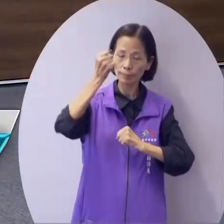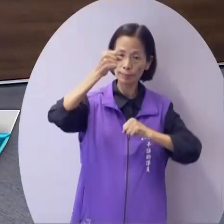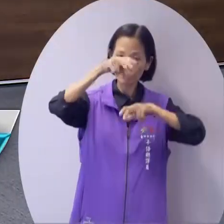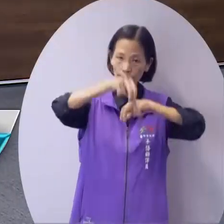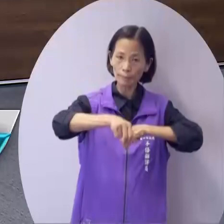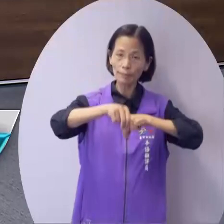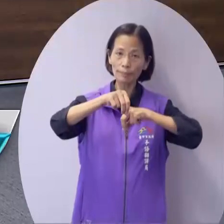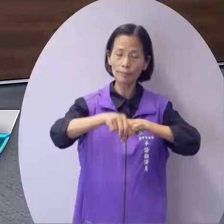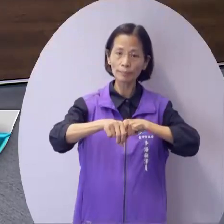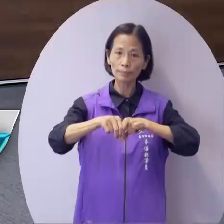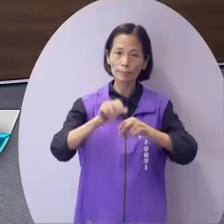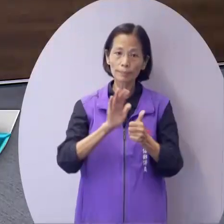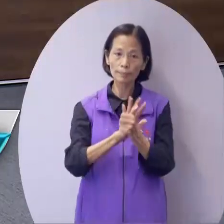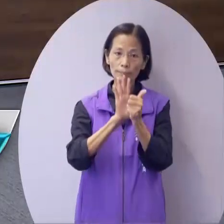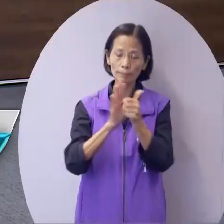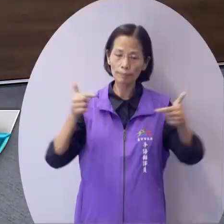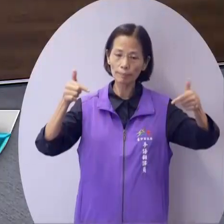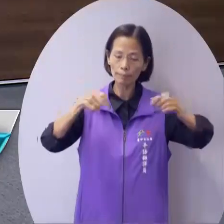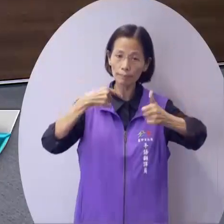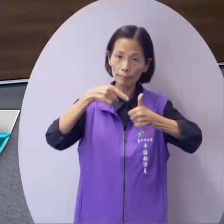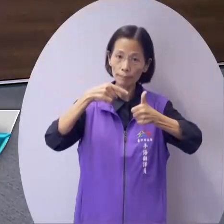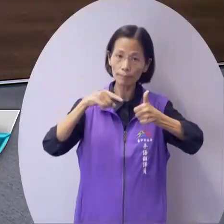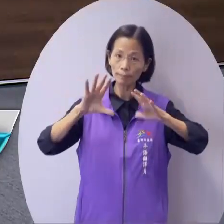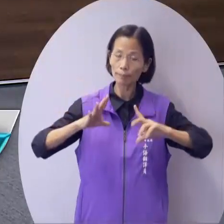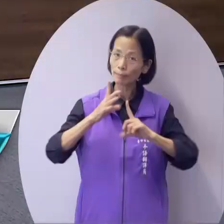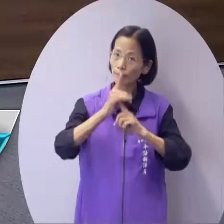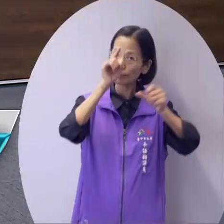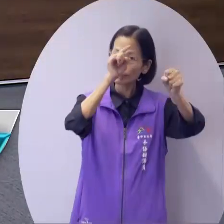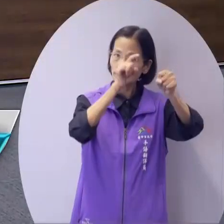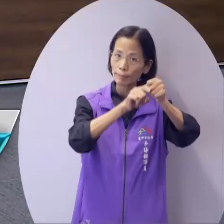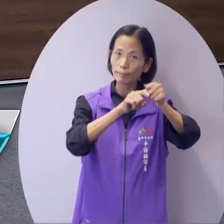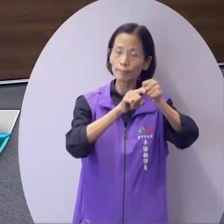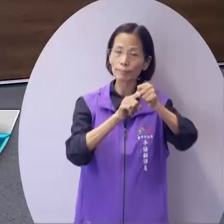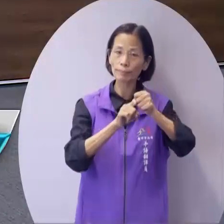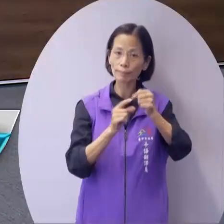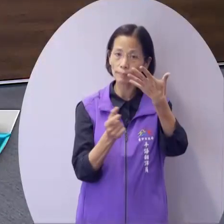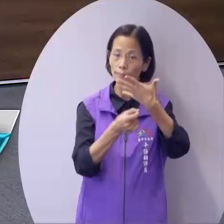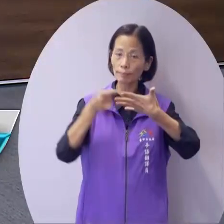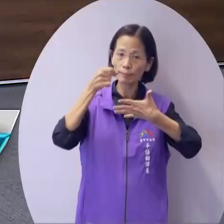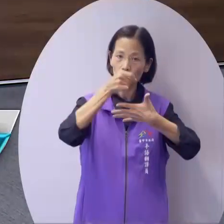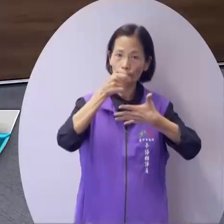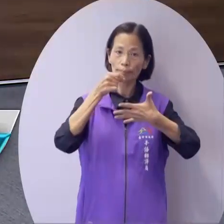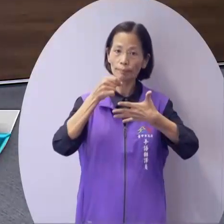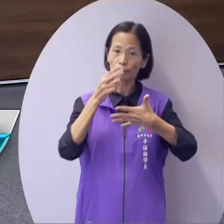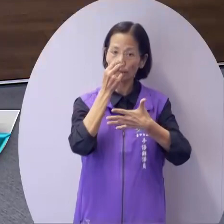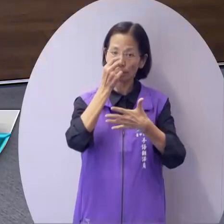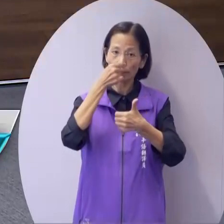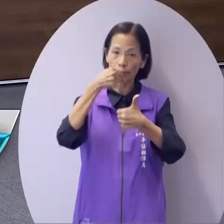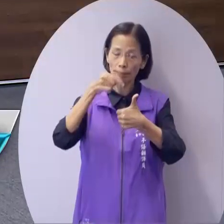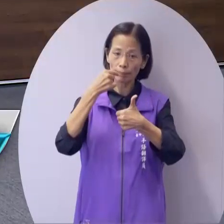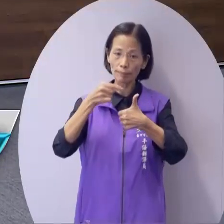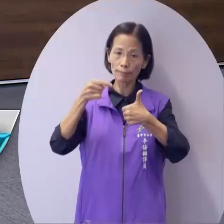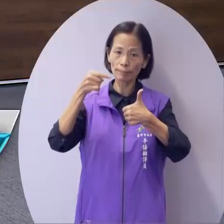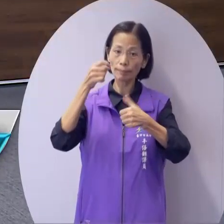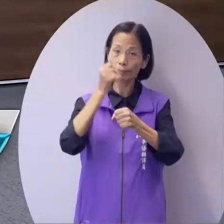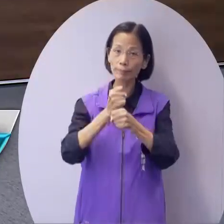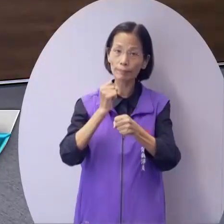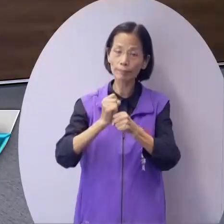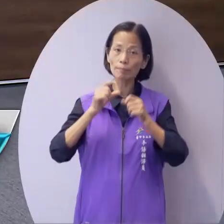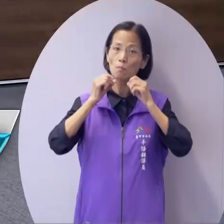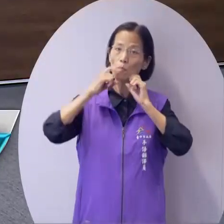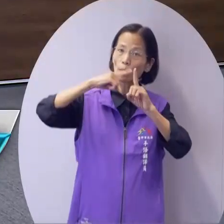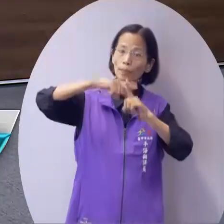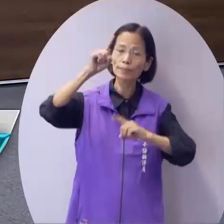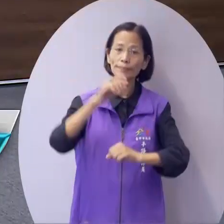约，推动融合教育的精神，全面提升学校办理特殊教育工作的品质，同